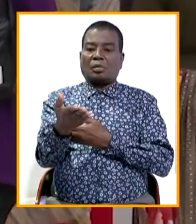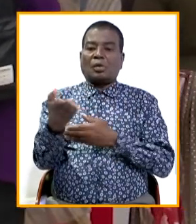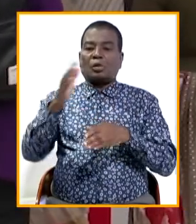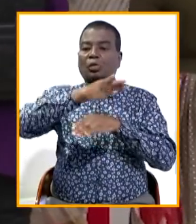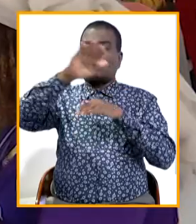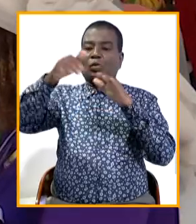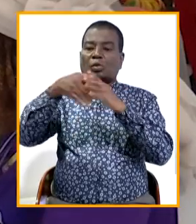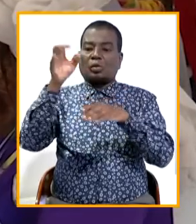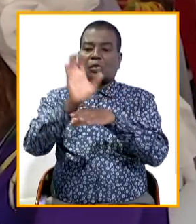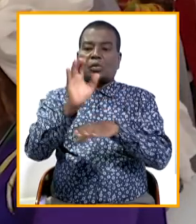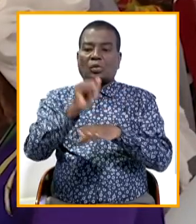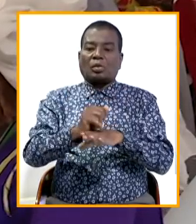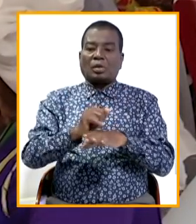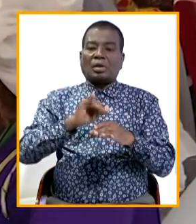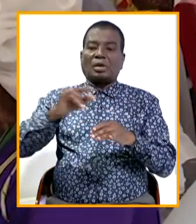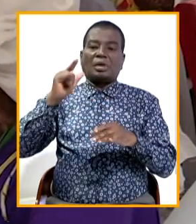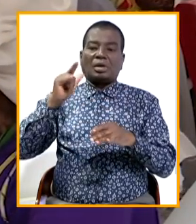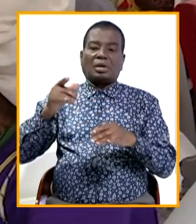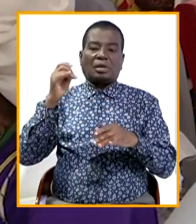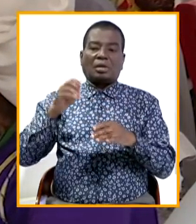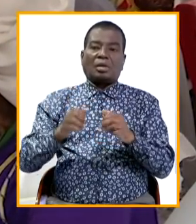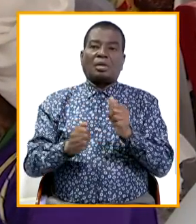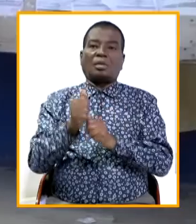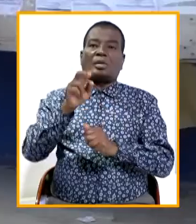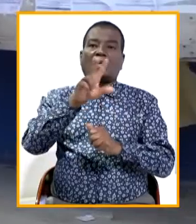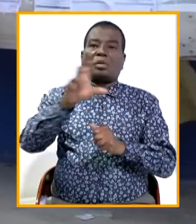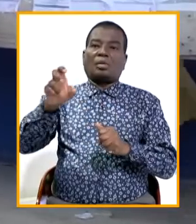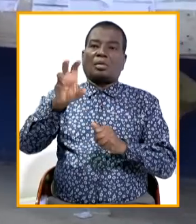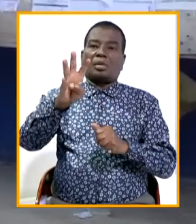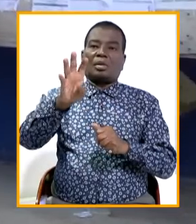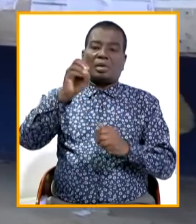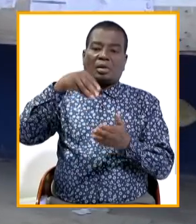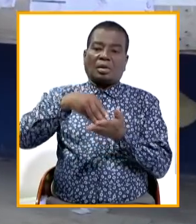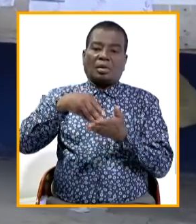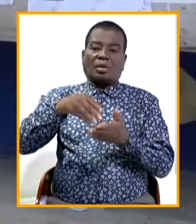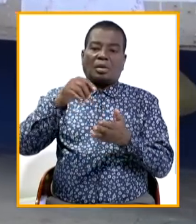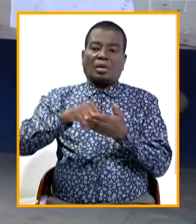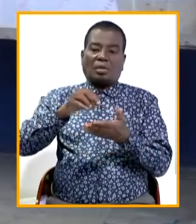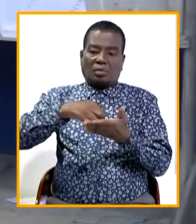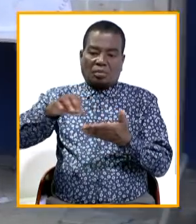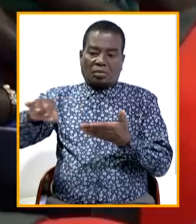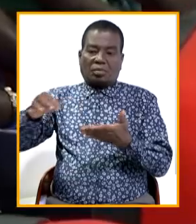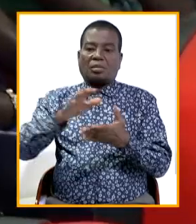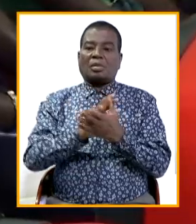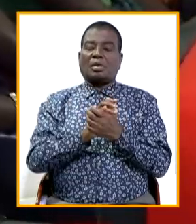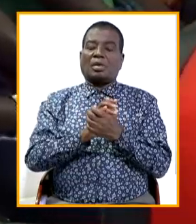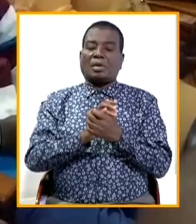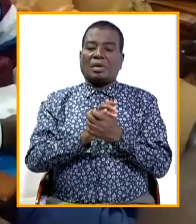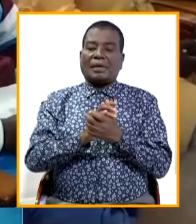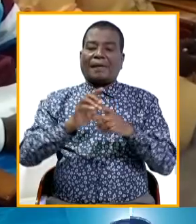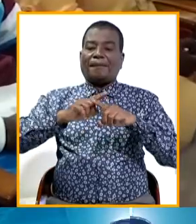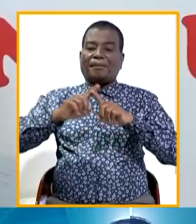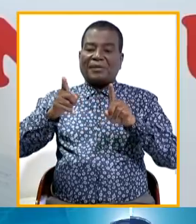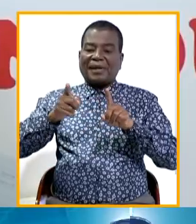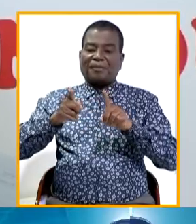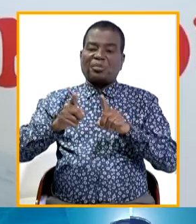territoire national. Ils étaient un peu plus de 340 000 à composer, 340 000 candidats à se présenter